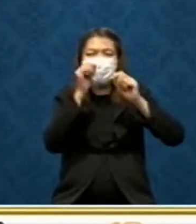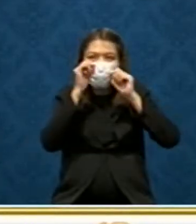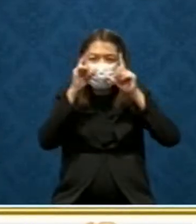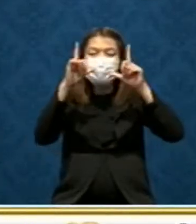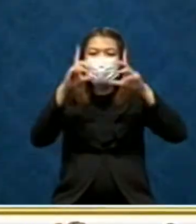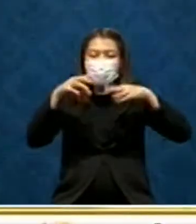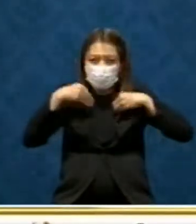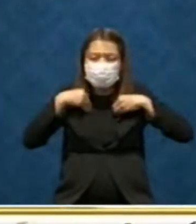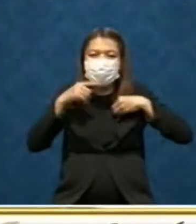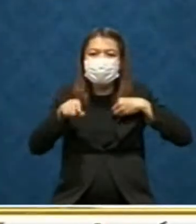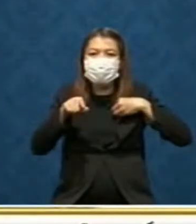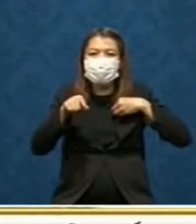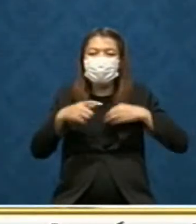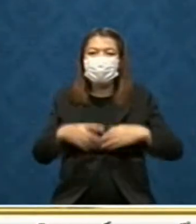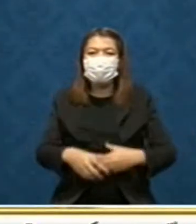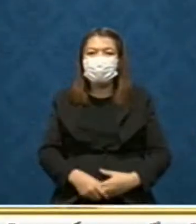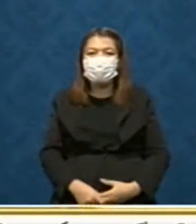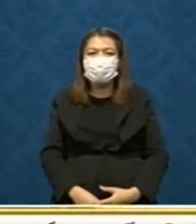างยอมรคามจริง